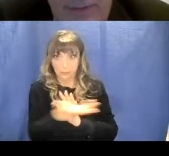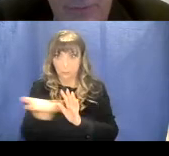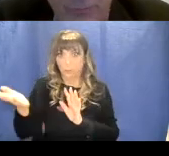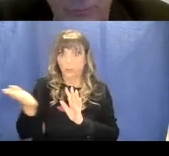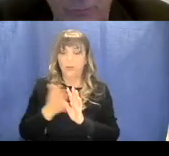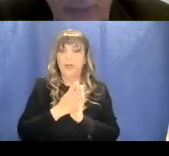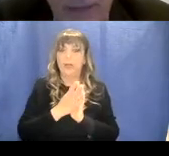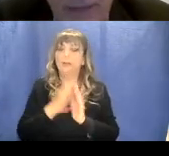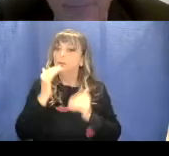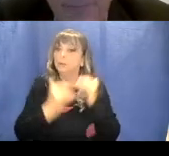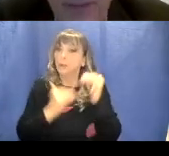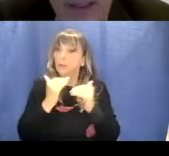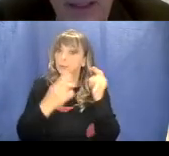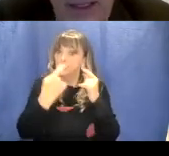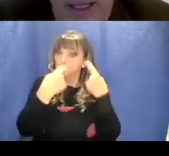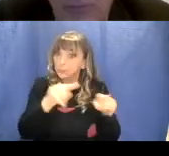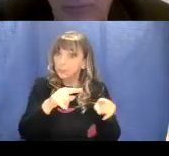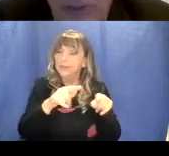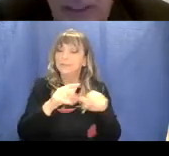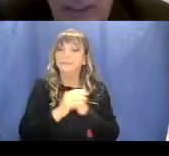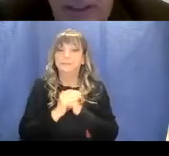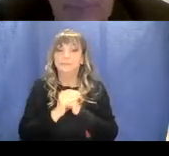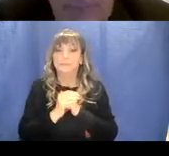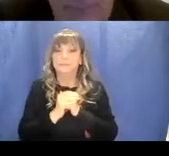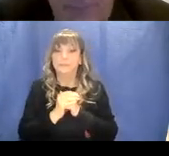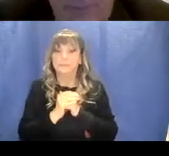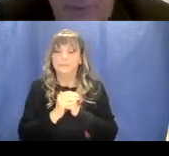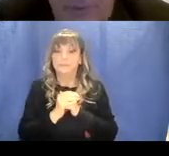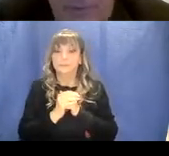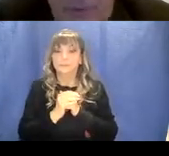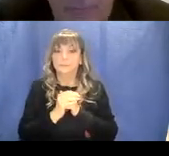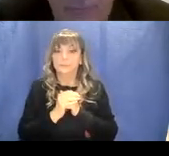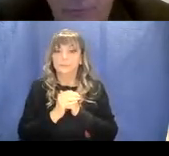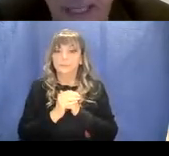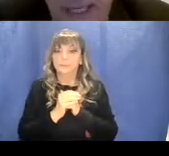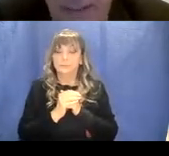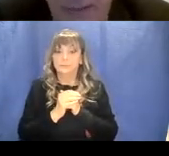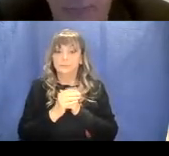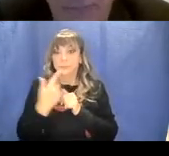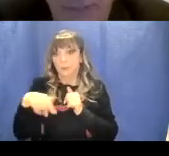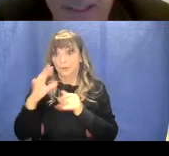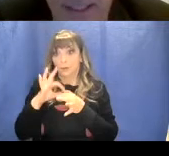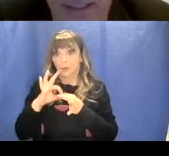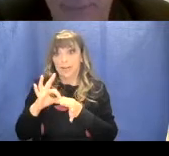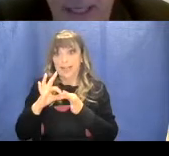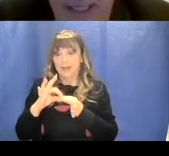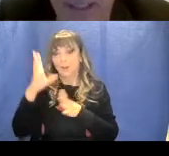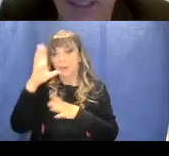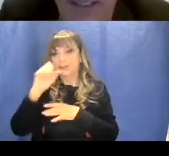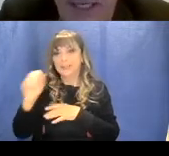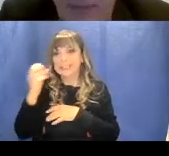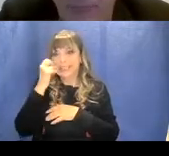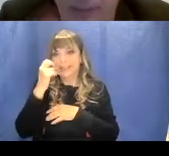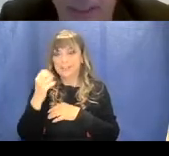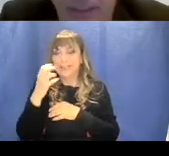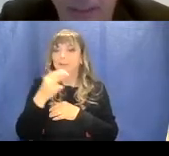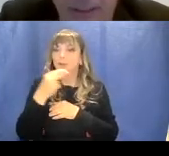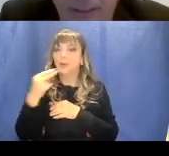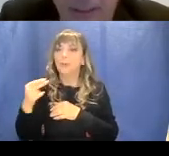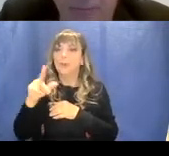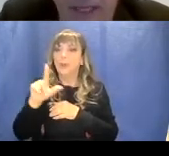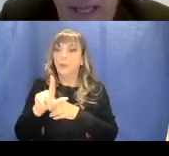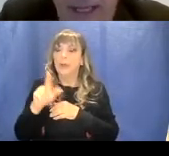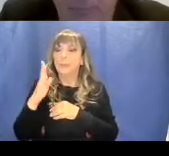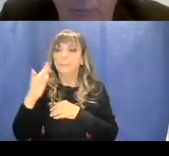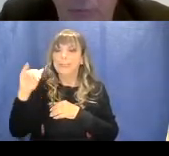strutture è un nostro collega dell'università di firenze si chiama luca bindi